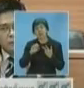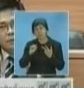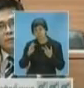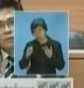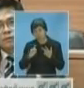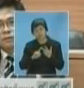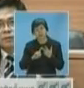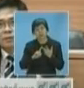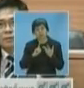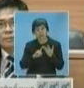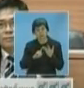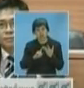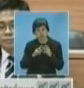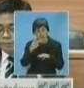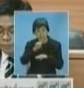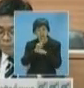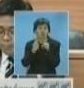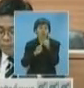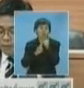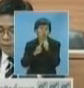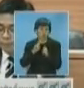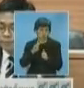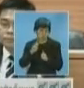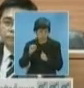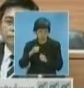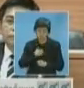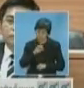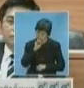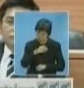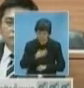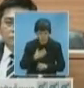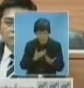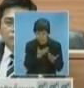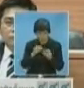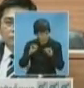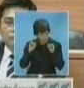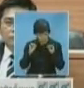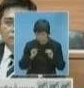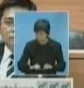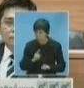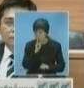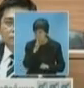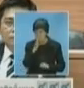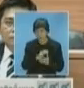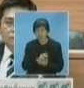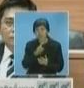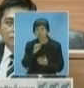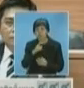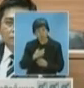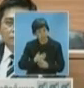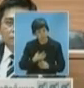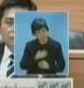าแล้วก็รองวิสุทธ์ครับผมขอยืนยันครับท่านประธานครับไม่มีข้อตกลงที่ว่าคุณรังสีมาย